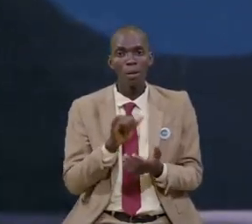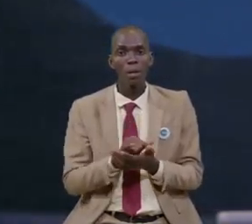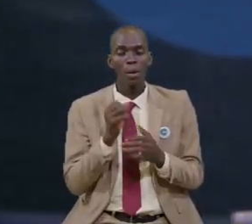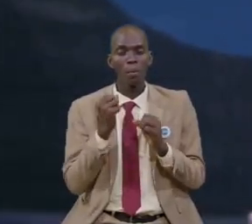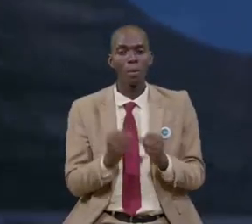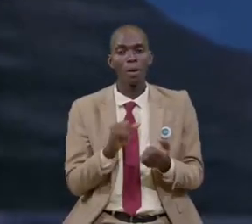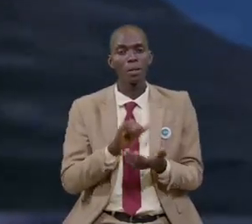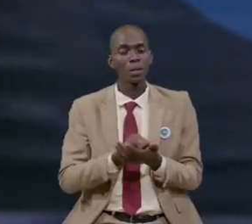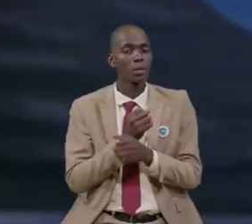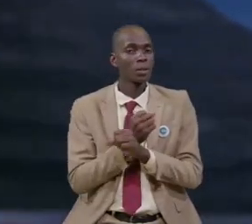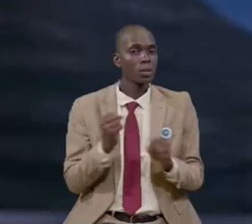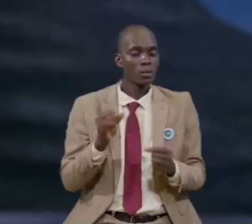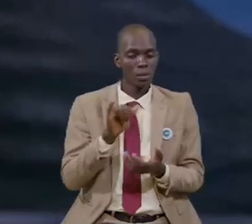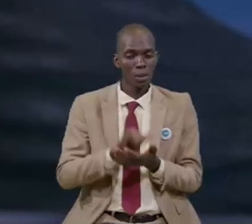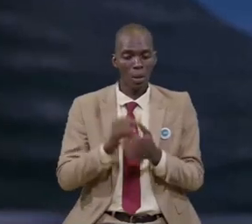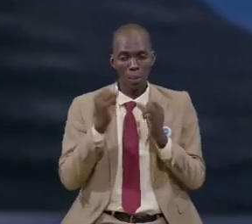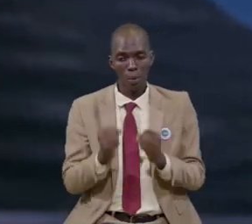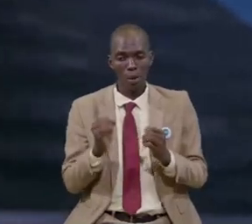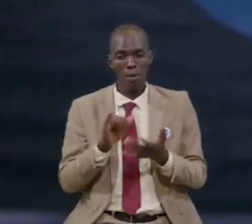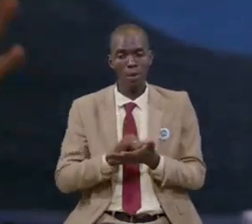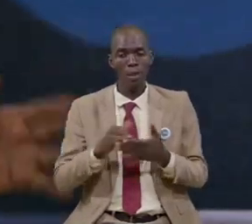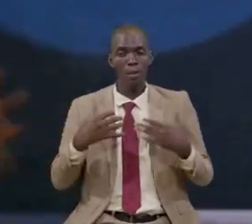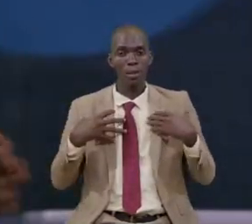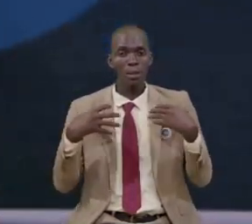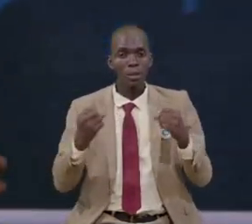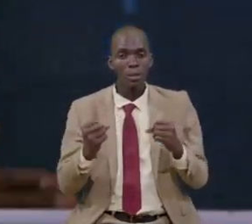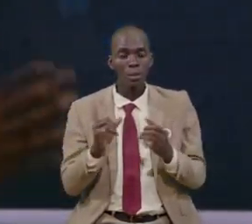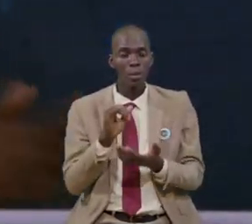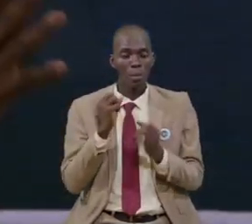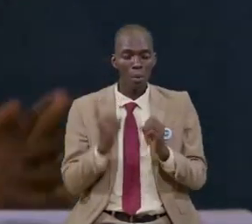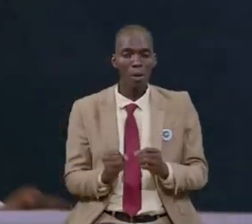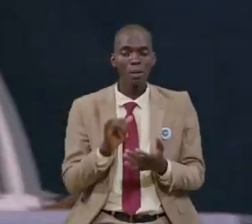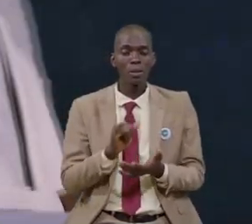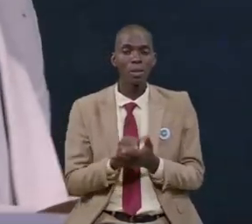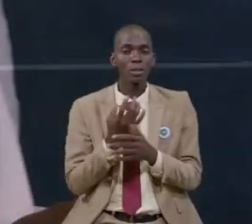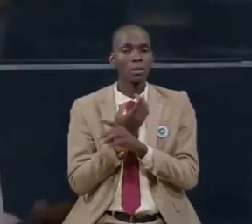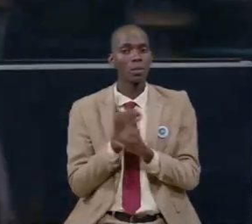qui guérit, la puissance qui délivre, la puissance qui fait